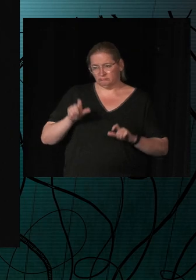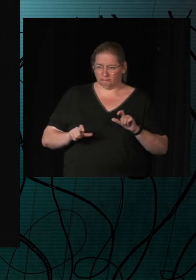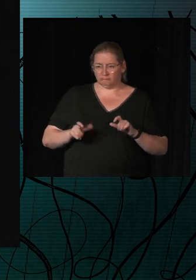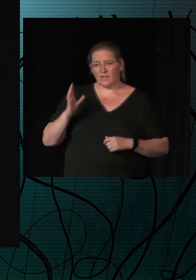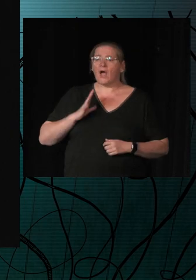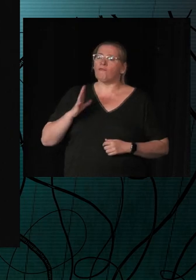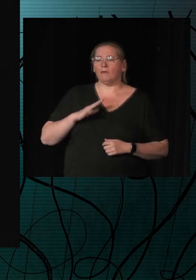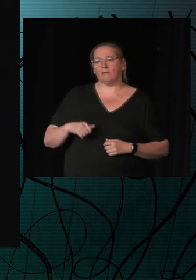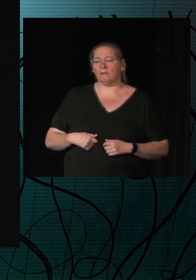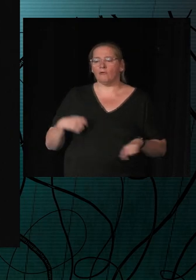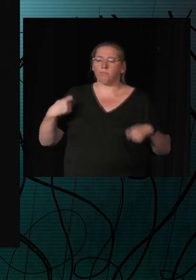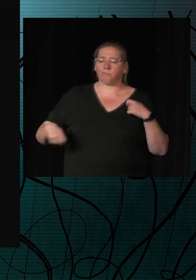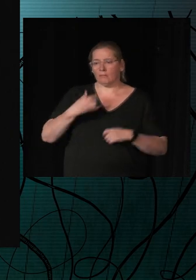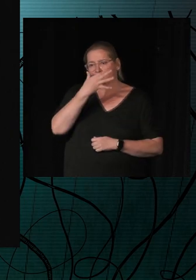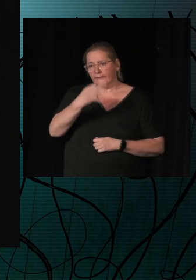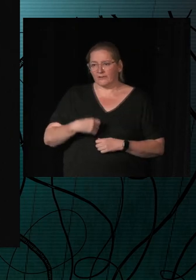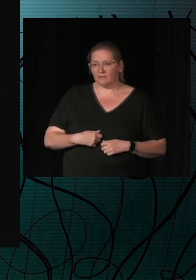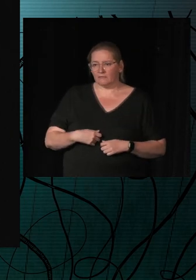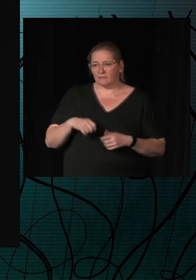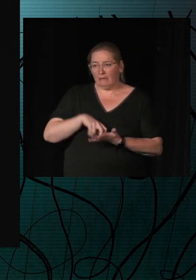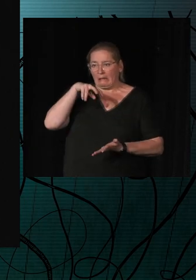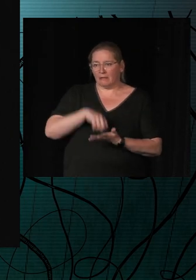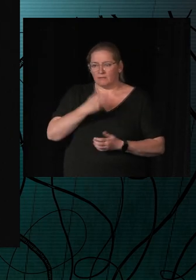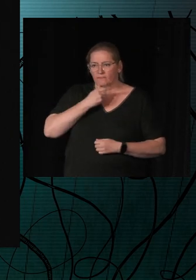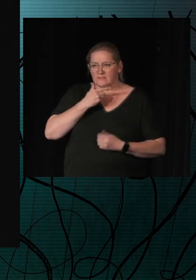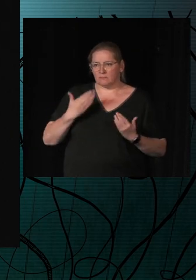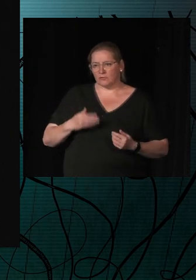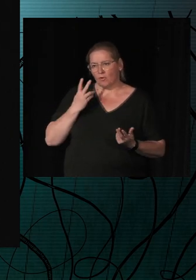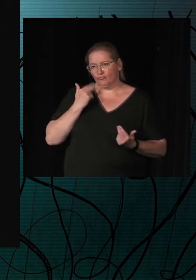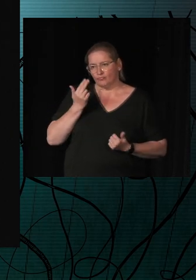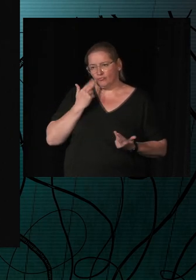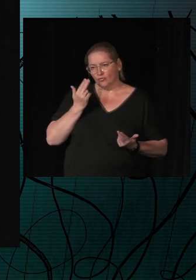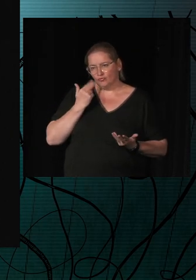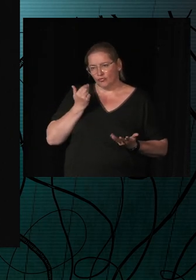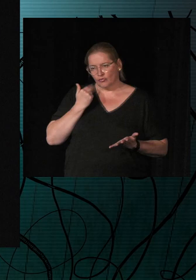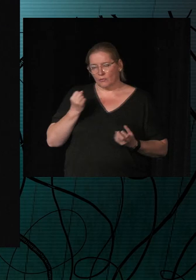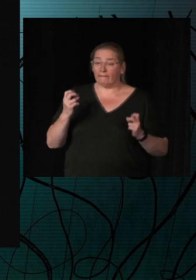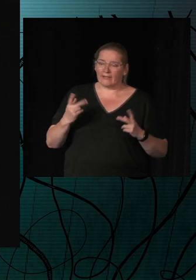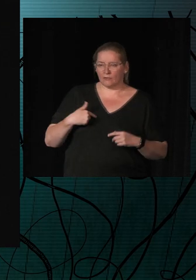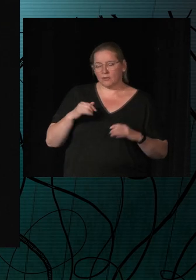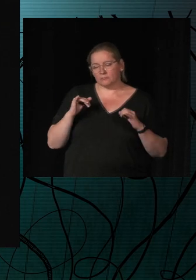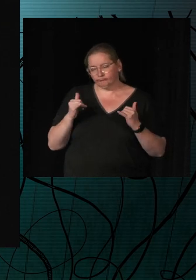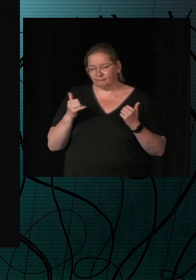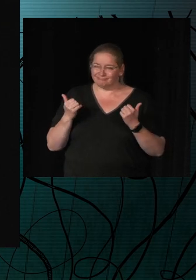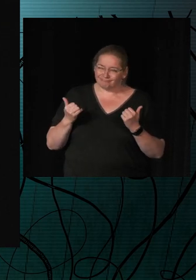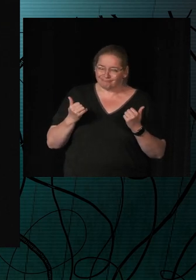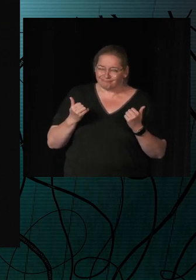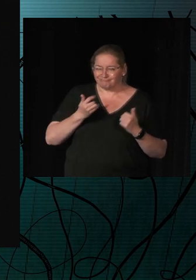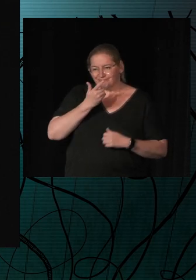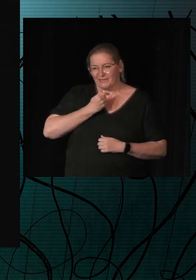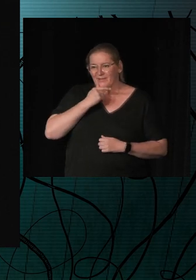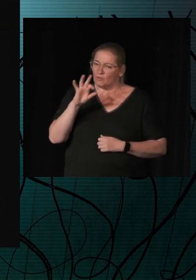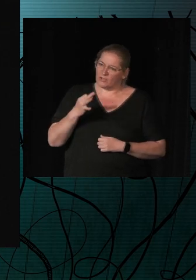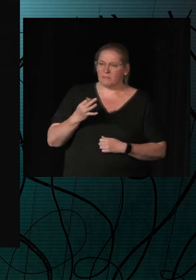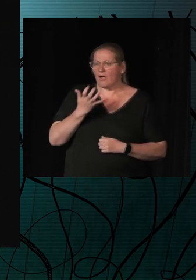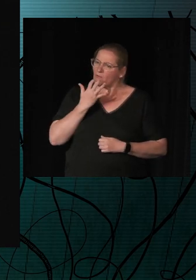aussi en se disant bon voilà ça on l'a déjà vu on sait comment ça se passe et cetera oui il y a un côté ça sera quand même divertissant et ça peut quand même faire plaisir mais on a quand